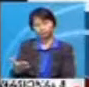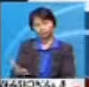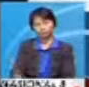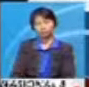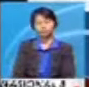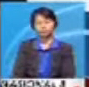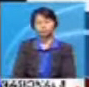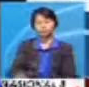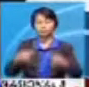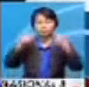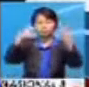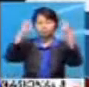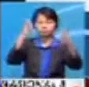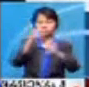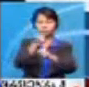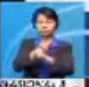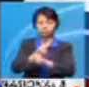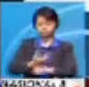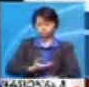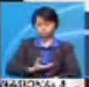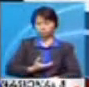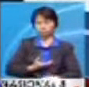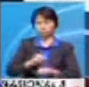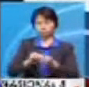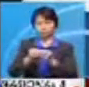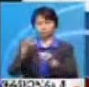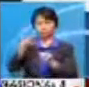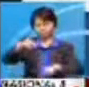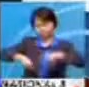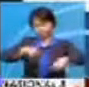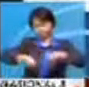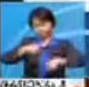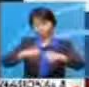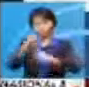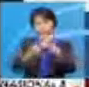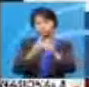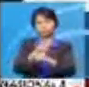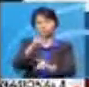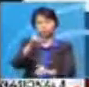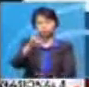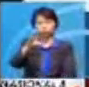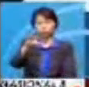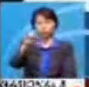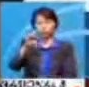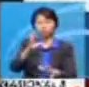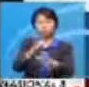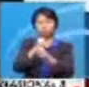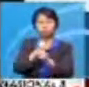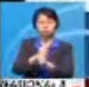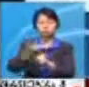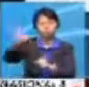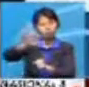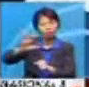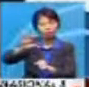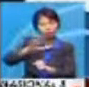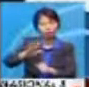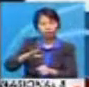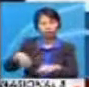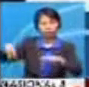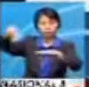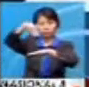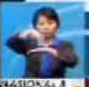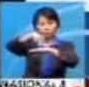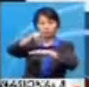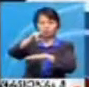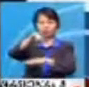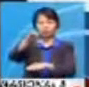Kejayaan membanggakan pingat gangsa acara Kirin pada kejohanan basikal trek dunia UCI kemarin menjelmakan bayangan pingat di pentas Olimpik